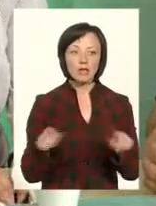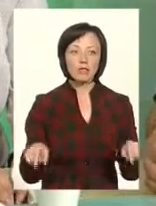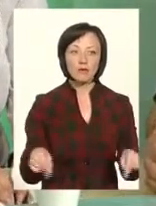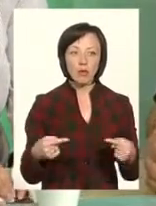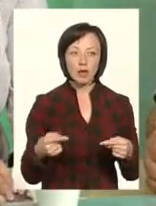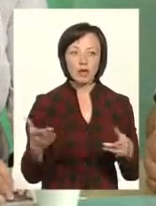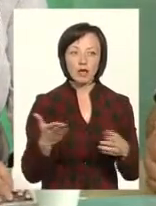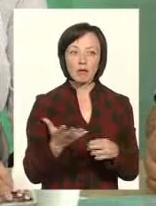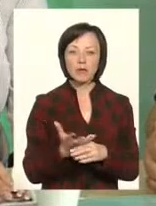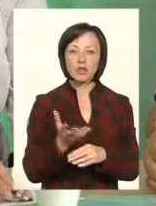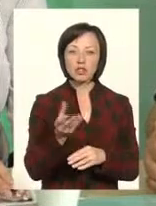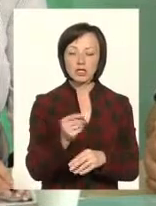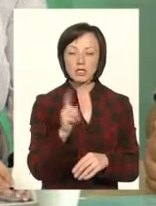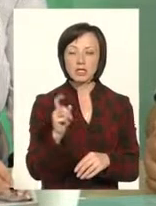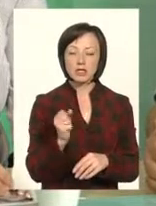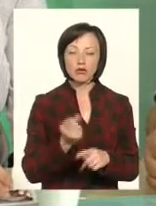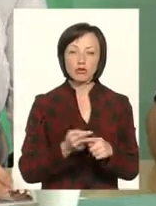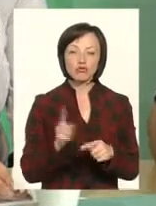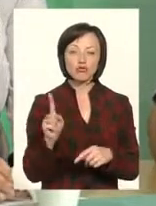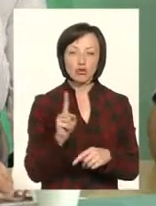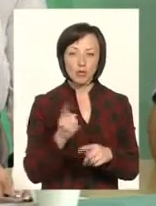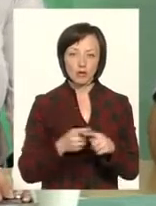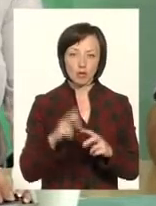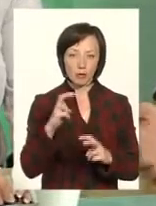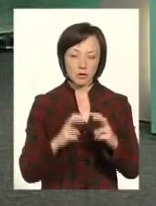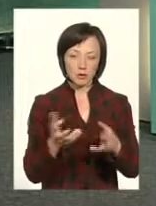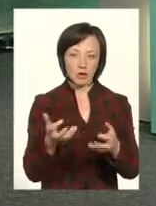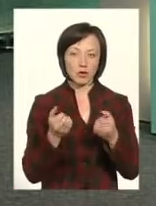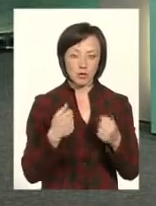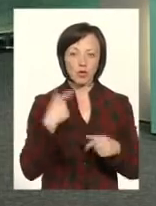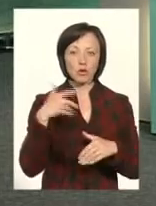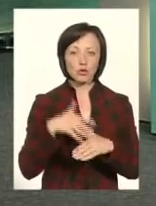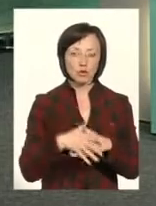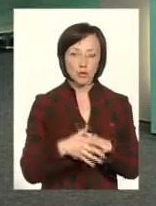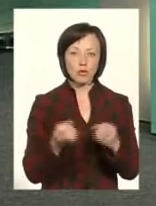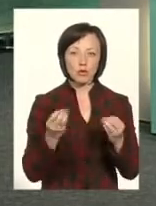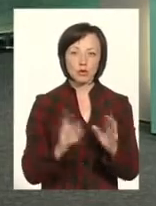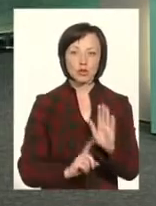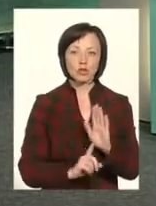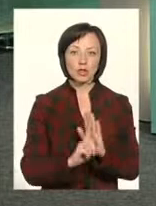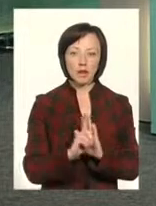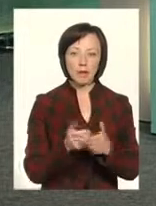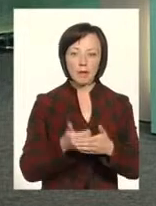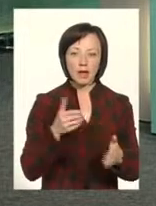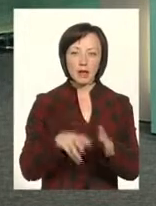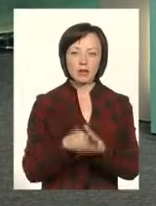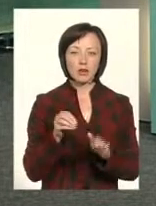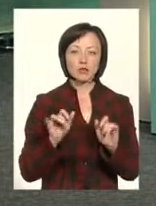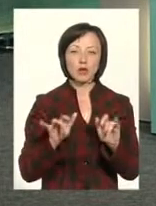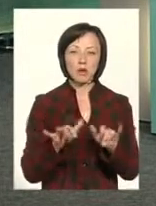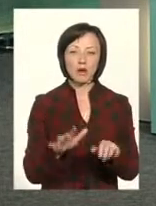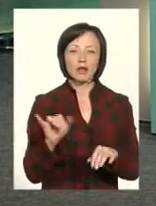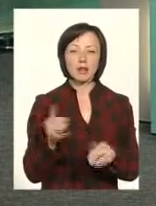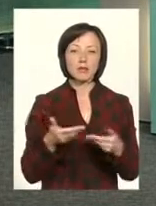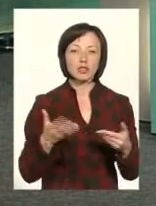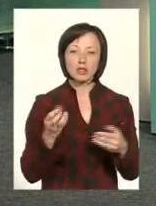і які платежі, за що на цьому підприємстві беруться. Ну, я так розумію, просто почали вже передвиборча кампанія,